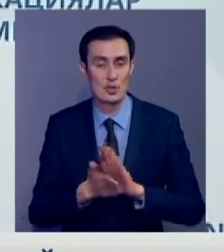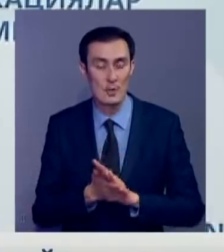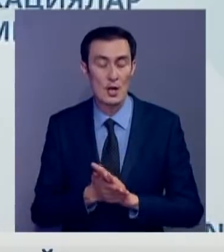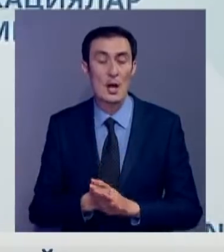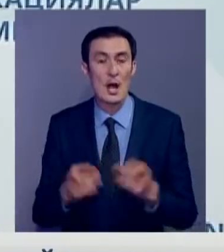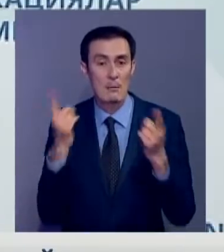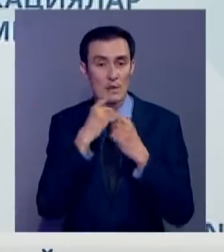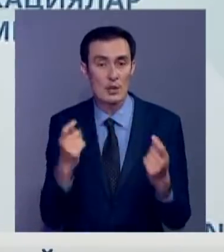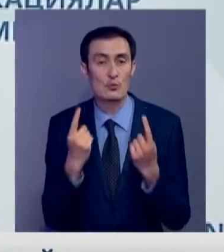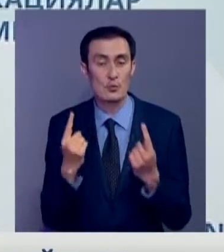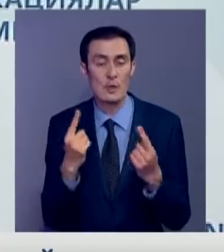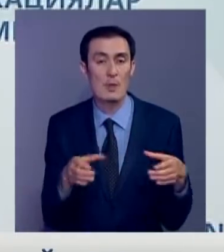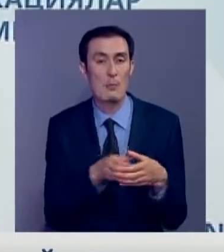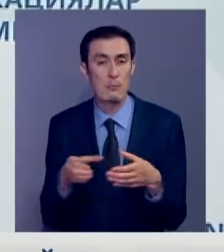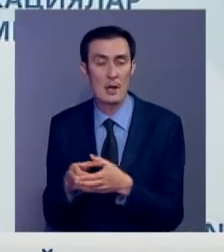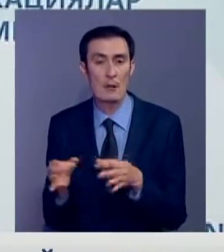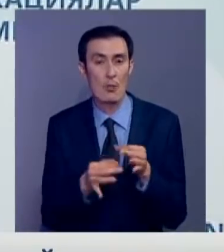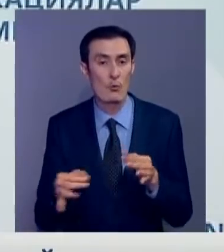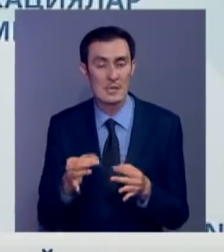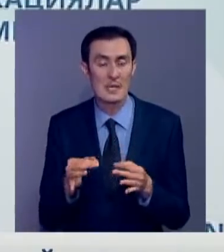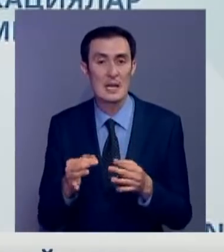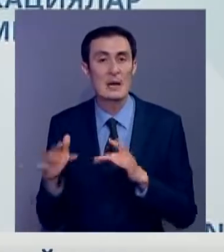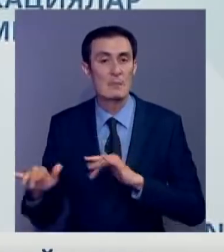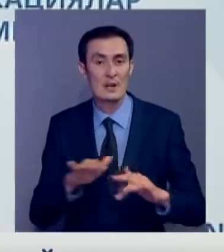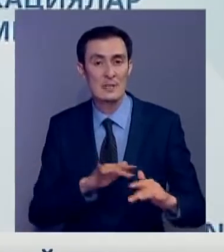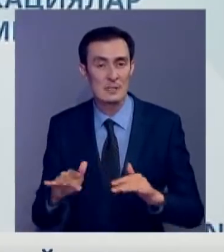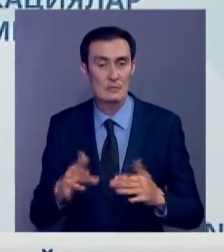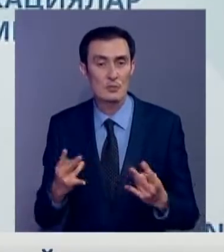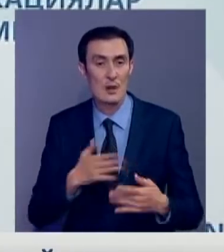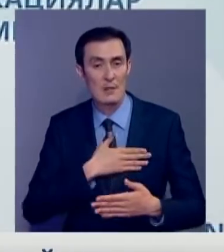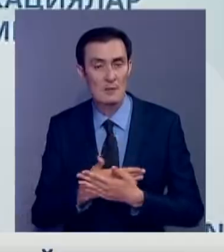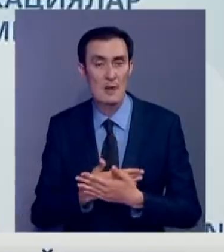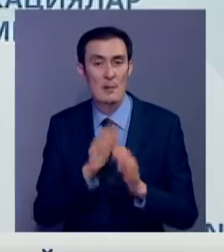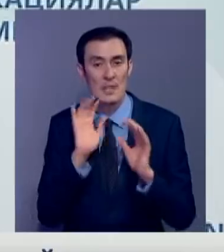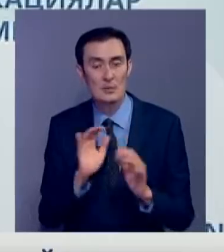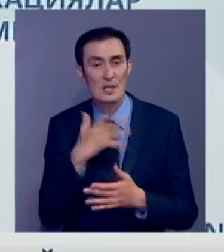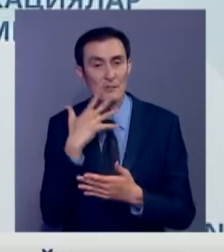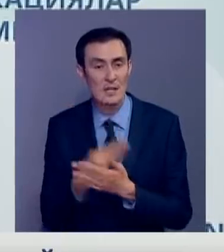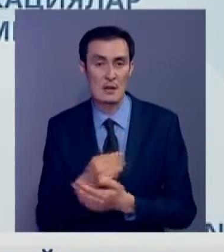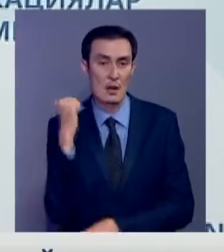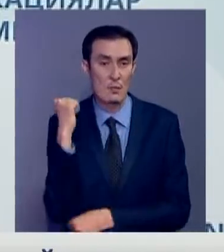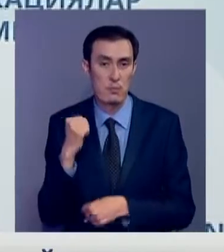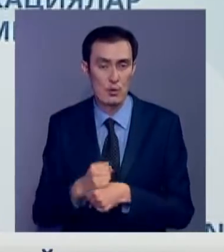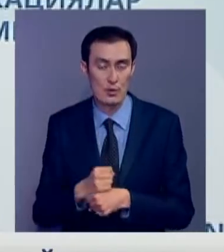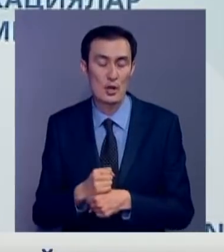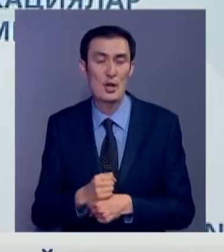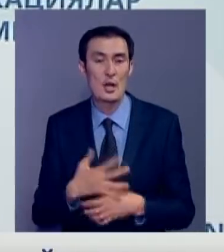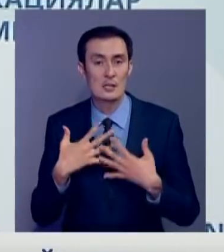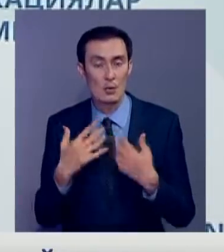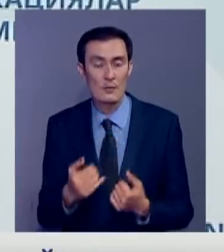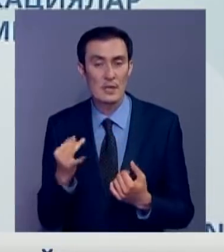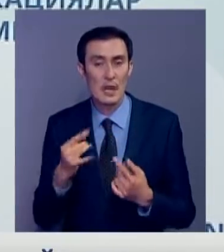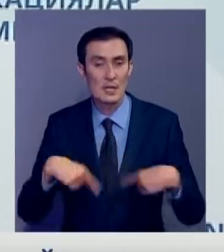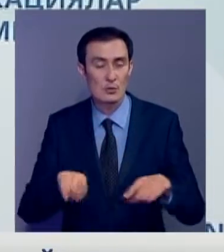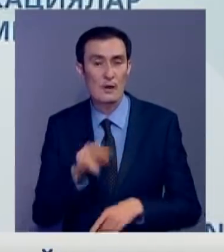крупным работодателям области, проявите социальную и гражданскую ответственность, позаботьтесь о здоровье своих работников и организуйте